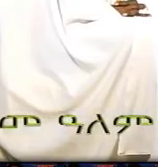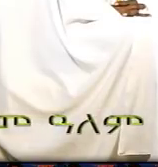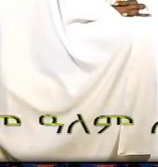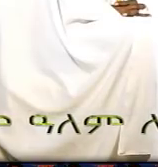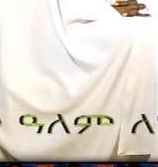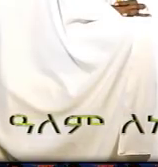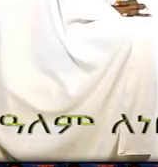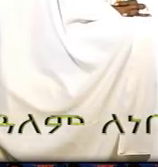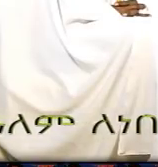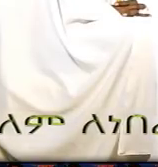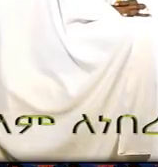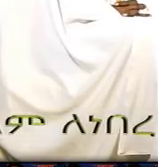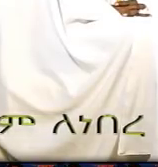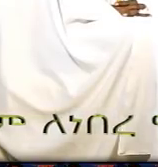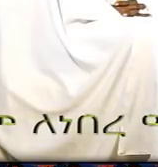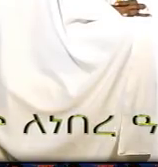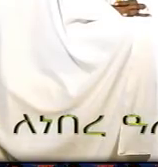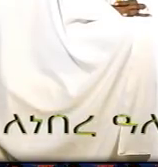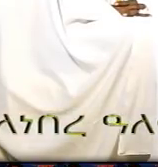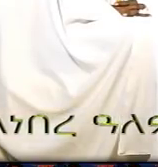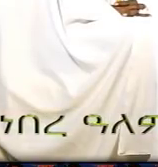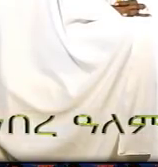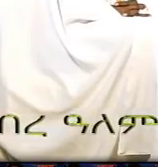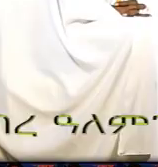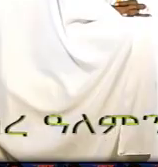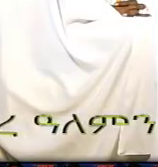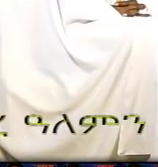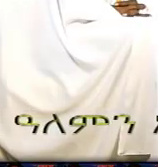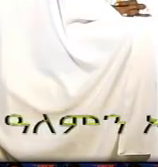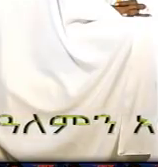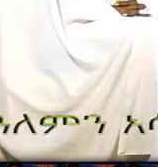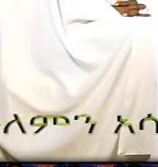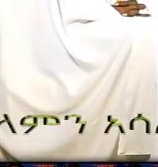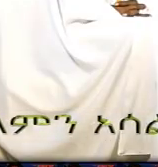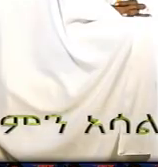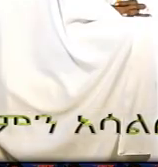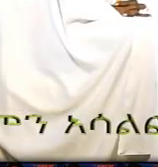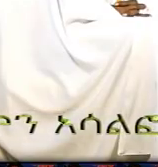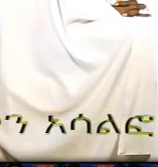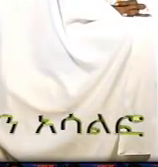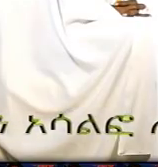ሃሌሉያ ለአብ